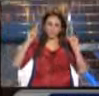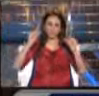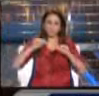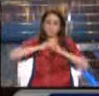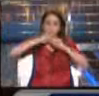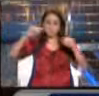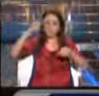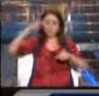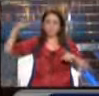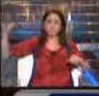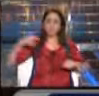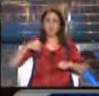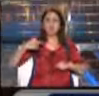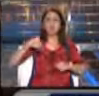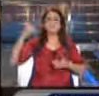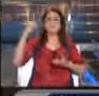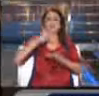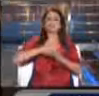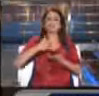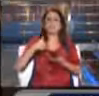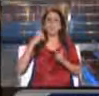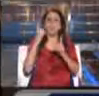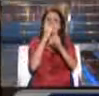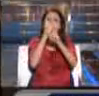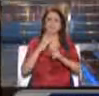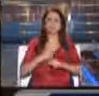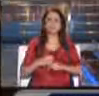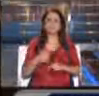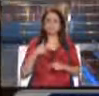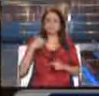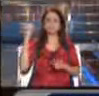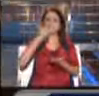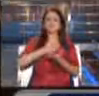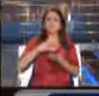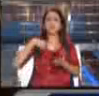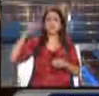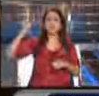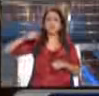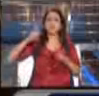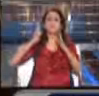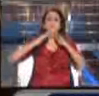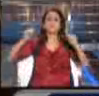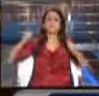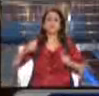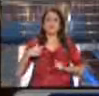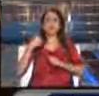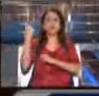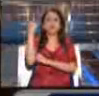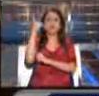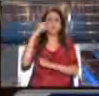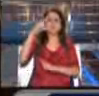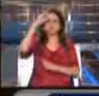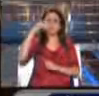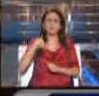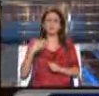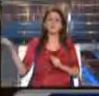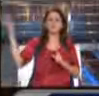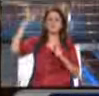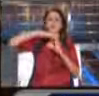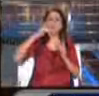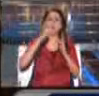حتى ما بتحاولش تديهم حتى تحقق معاهم تصرفهم من النيابه، ما بيحصلش. فالولاد النهارده هم اقوى من الشرطه واقوى من القانون وحاسين بالاحساس